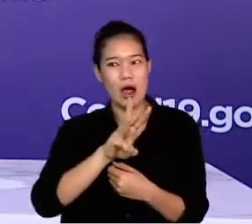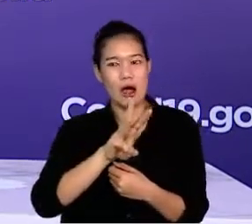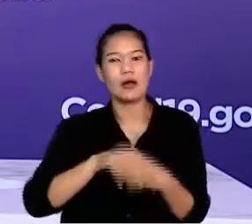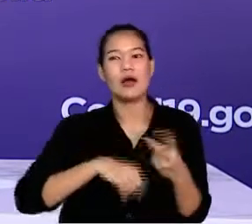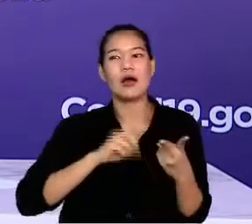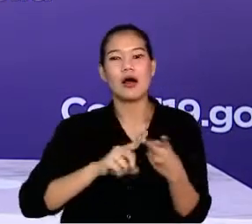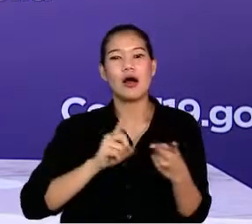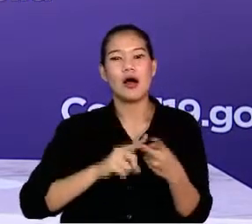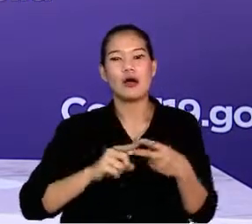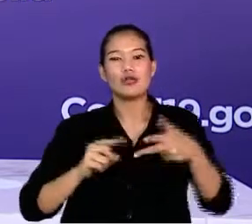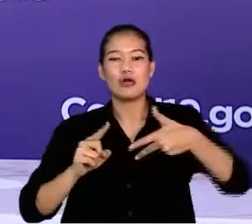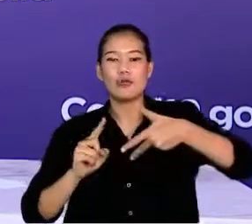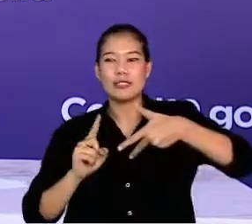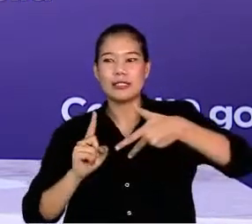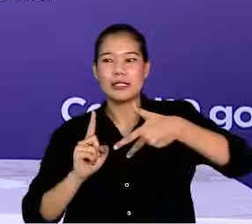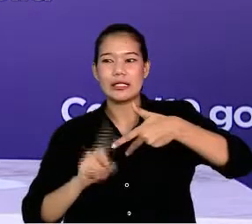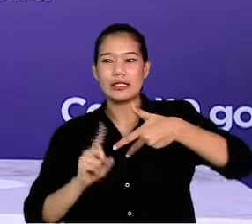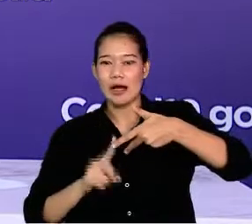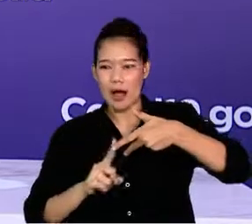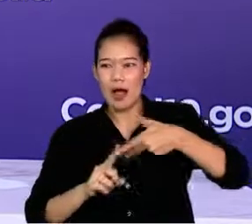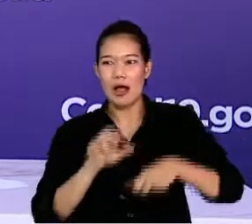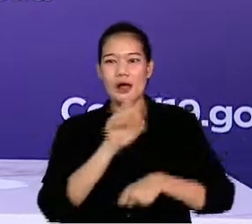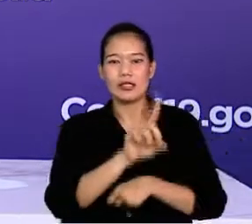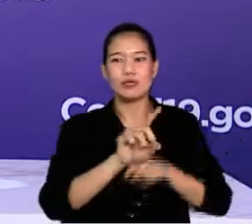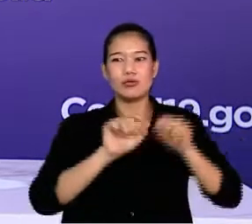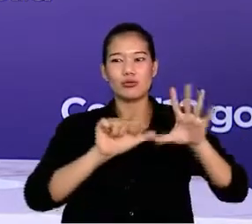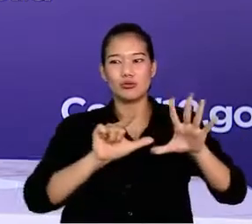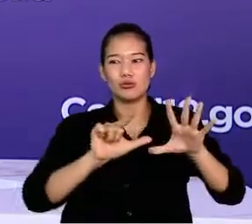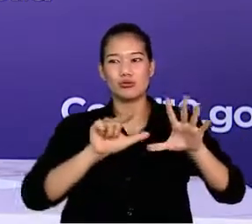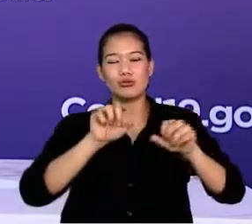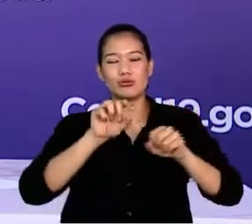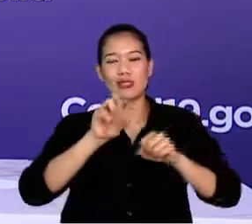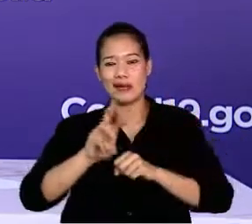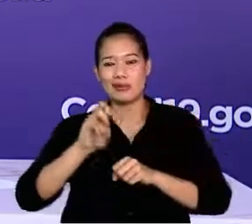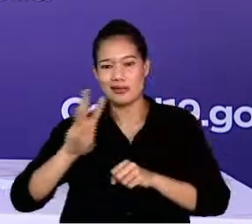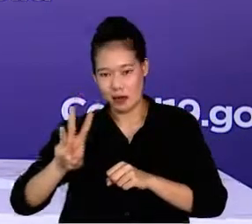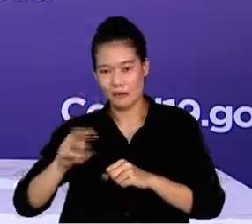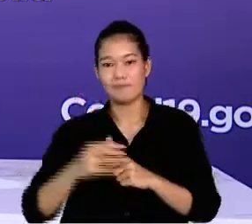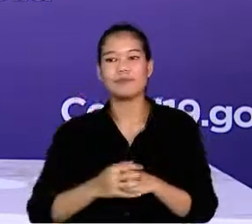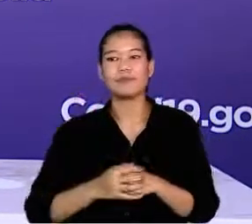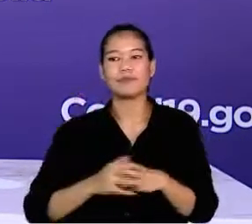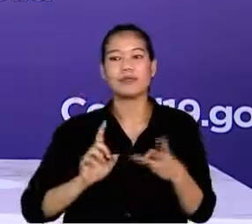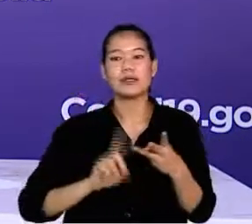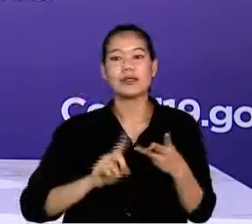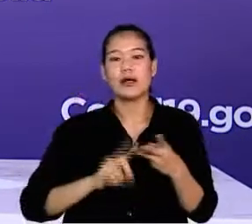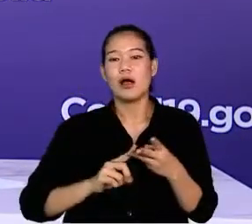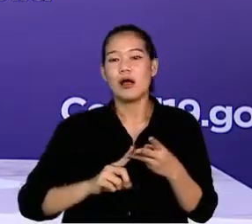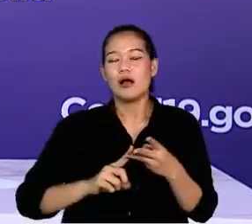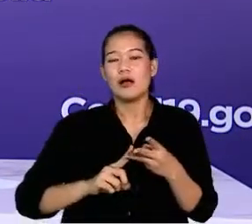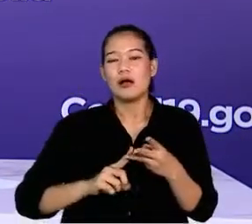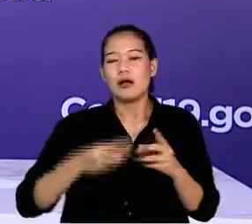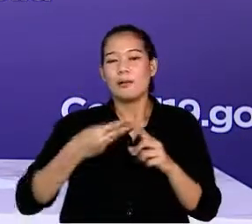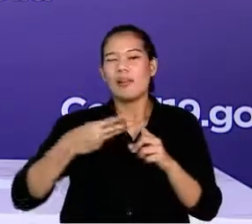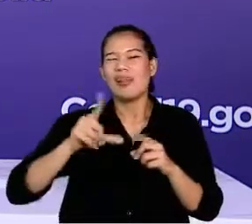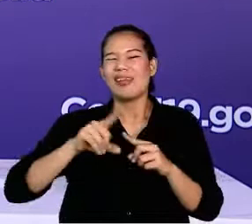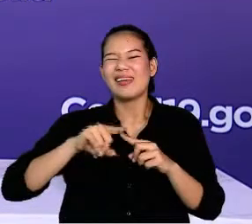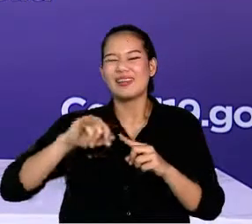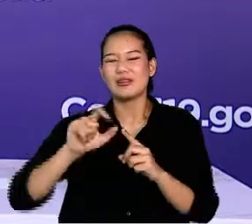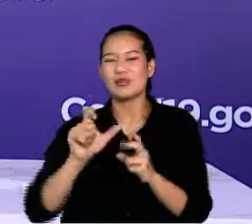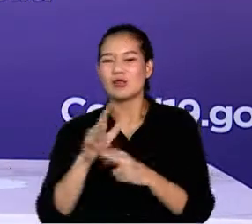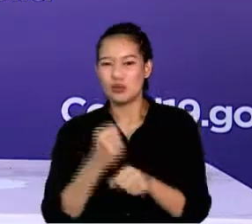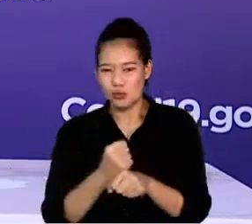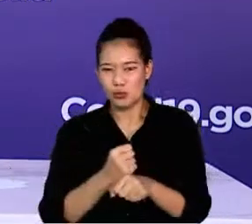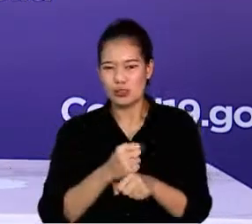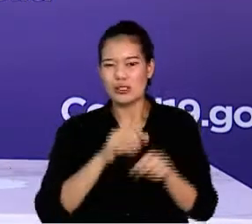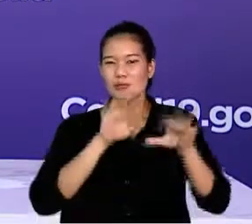kemudian Sulawesi Tengah bertambah dengan 1733 kemudian Bangka Belitung naik